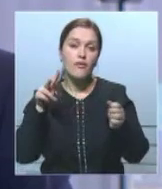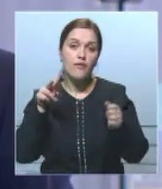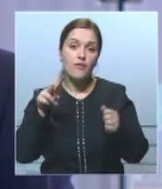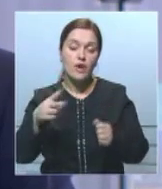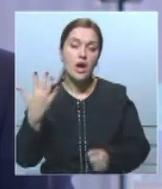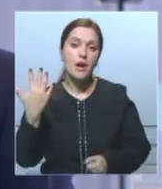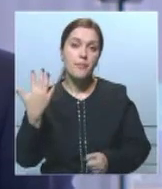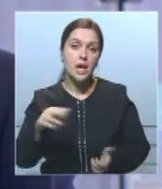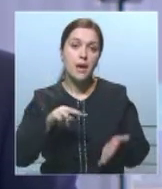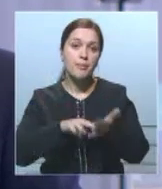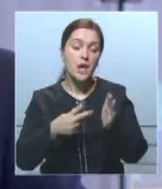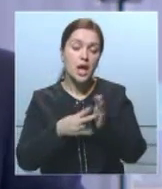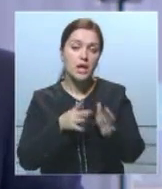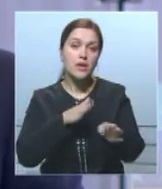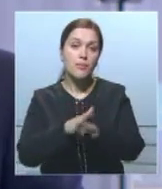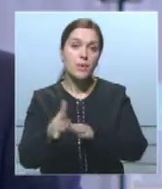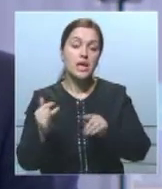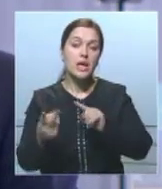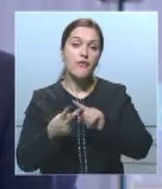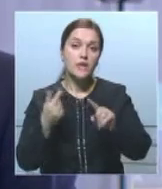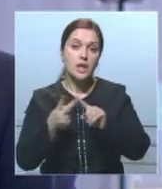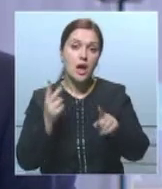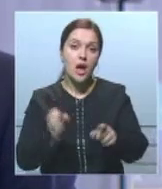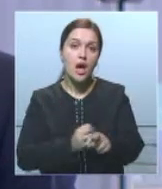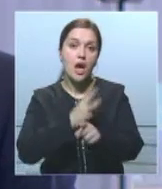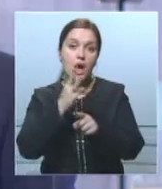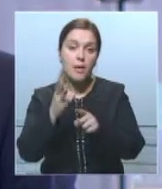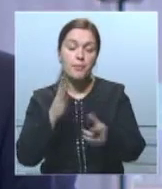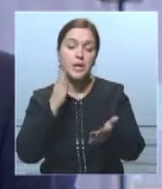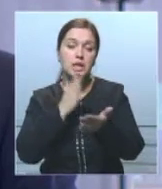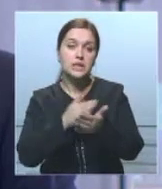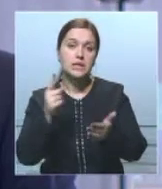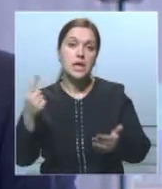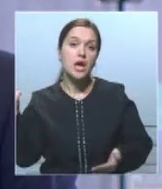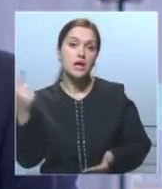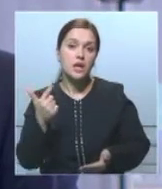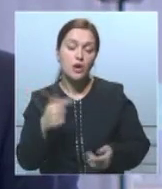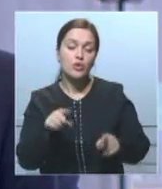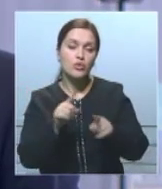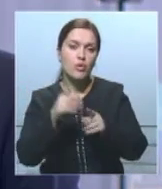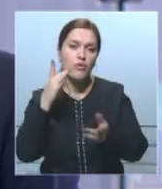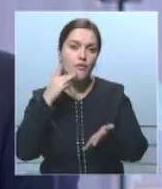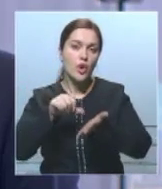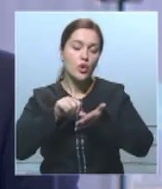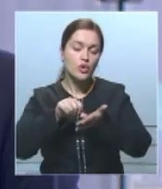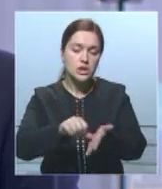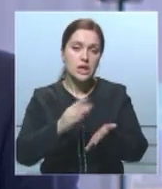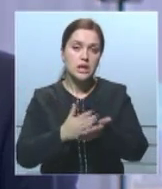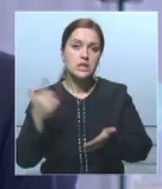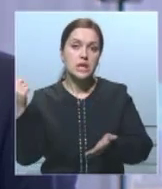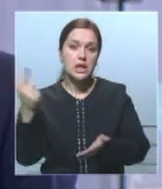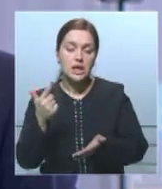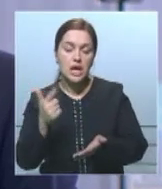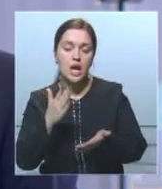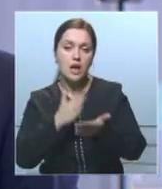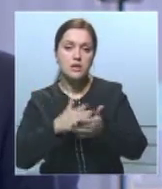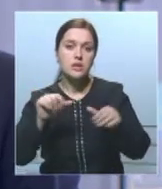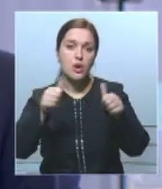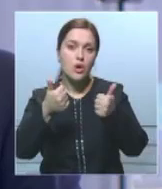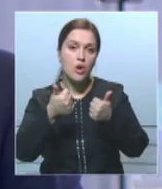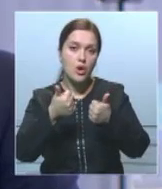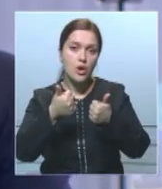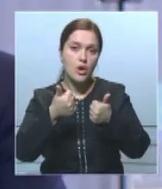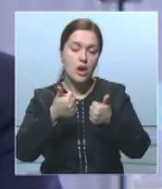«Казахстан-2050». Во-вторых, обеспечено вовлечение граждан страны, институтов гражданского общества, учреждения всех форм